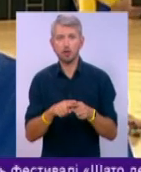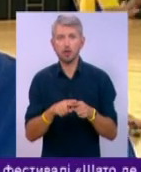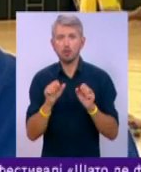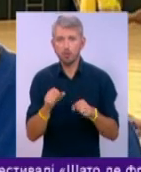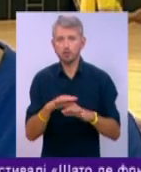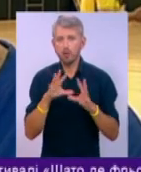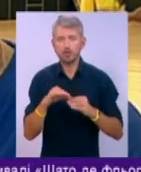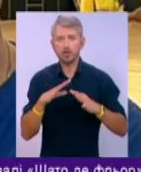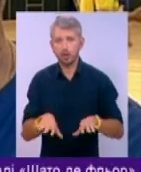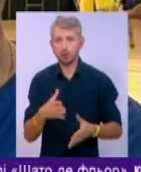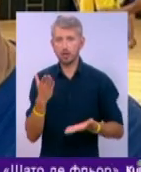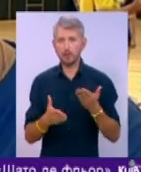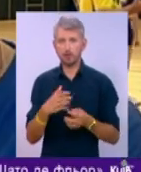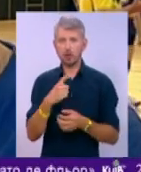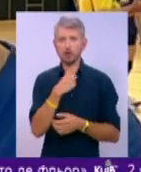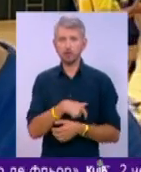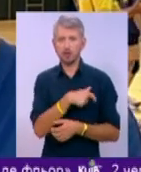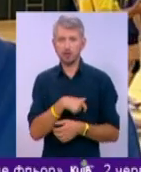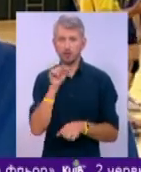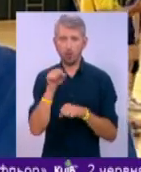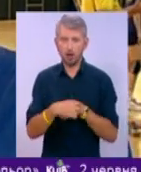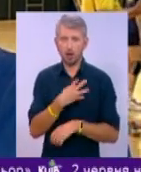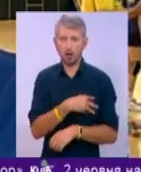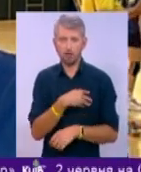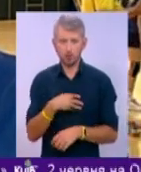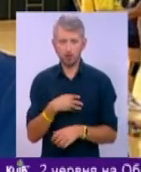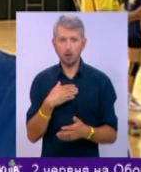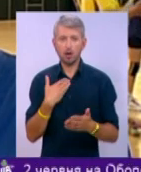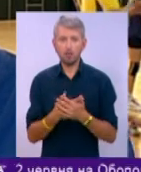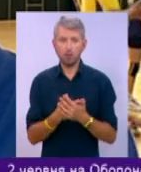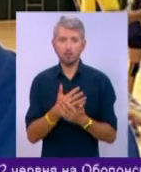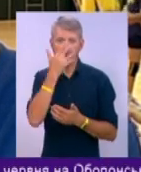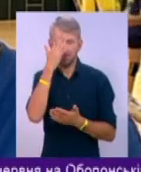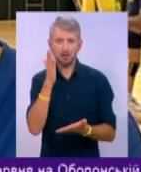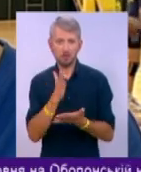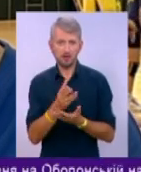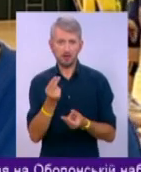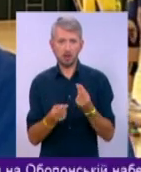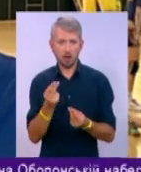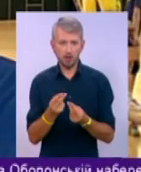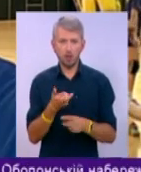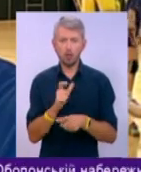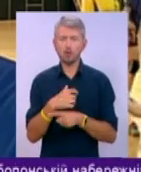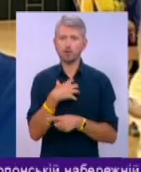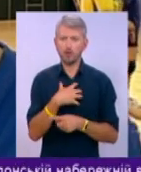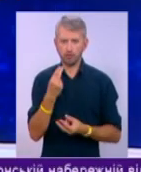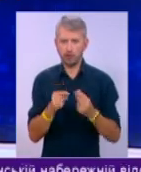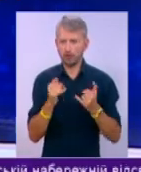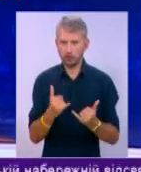не быть. Если швейцарцы обыграют хорватов, будет и бессмысленно обыграть. Поэтому для нас очень важно расстрелить.